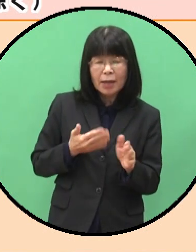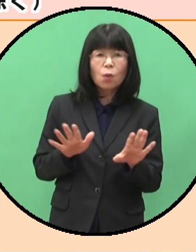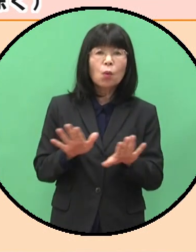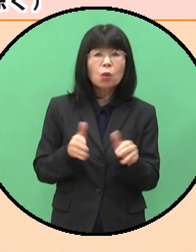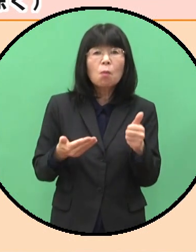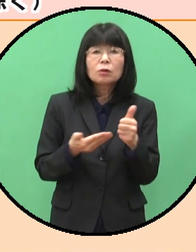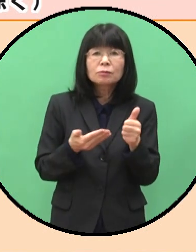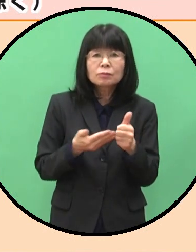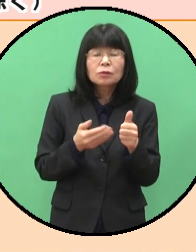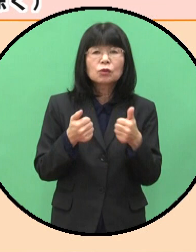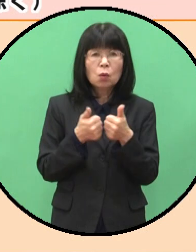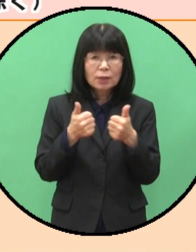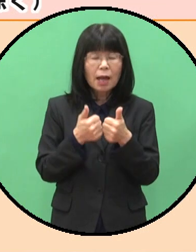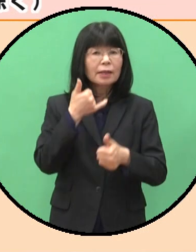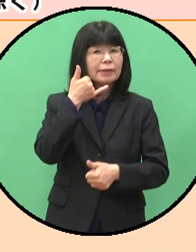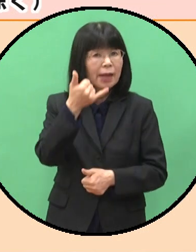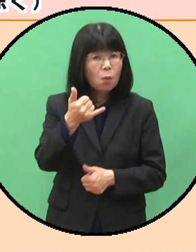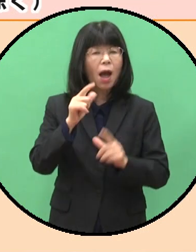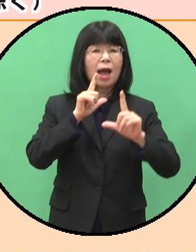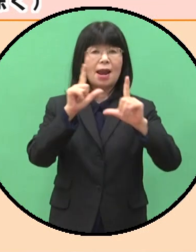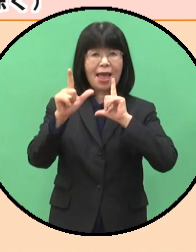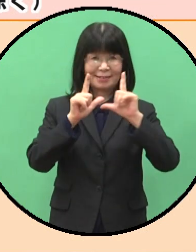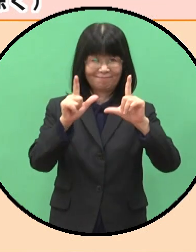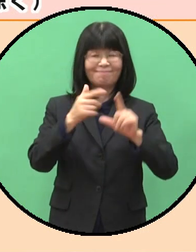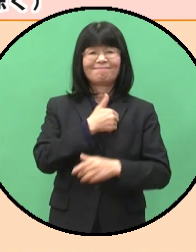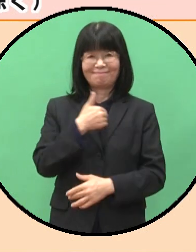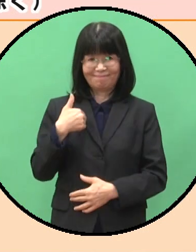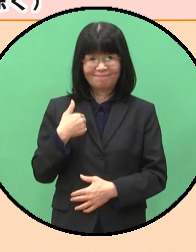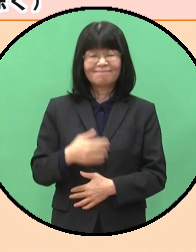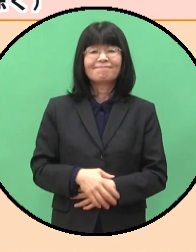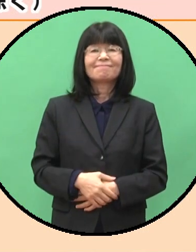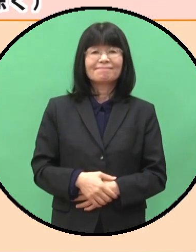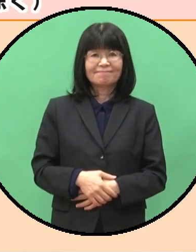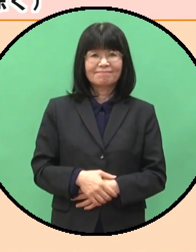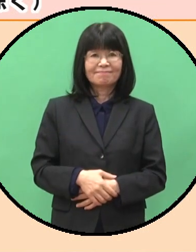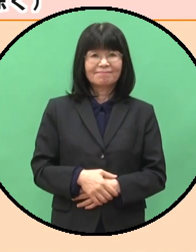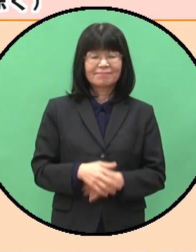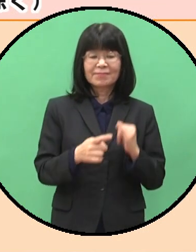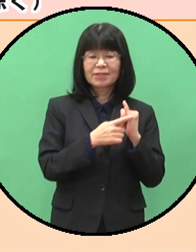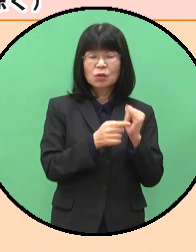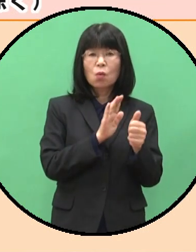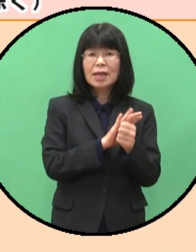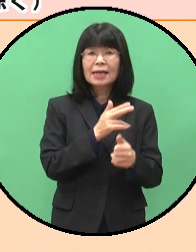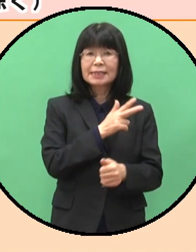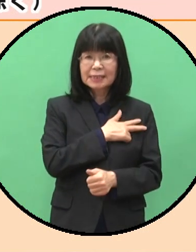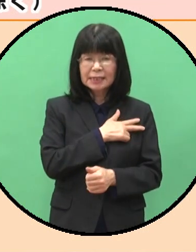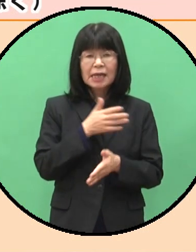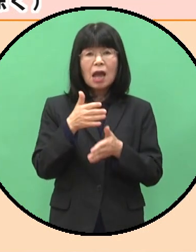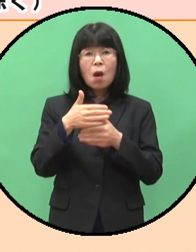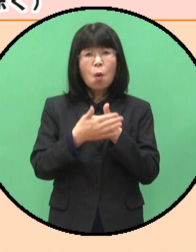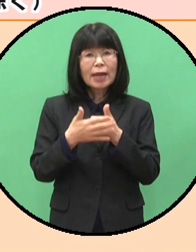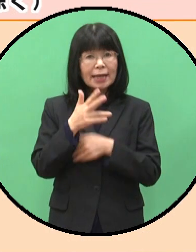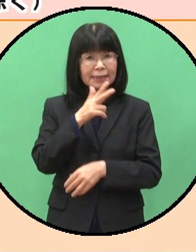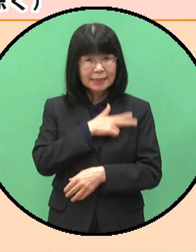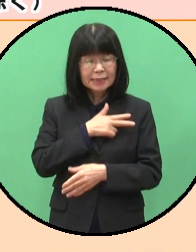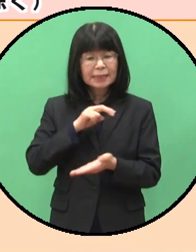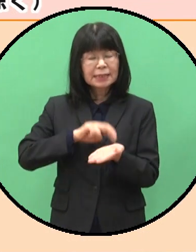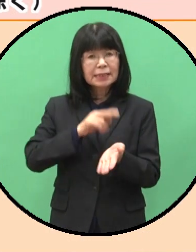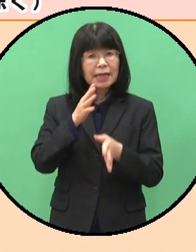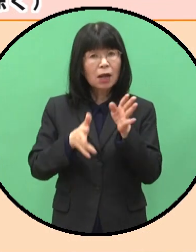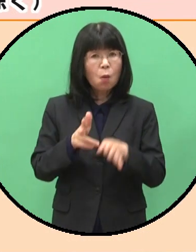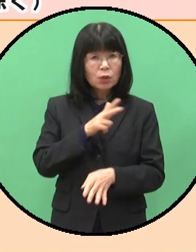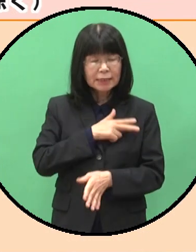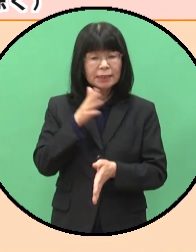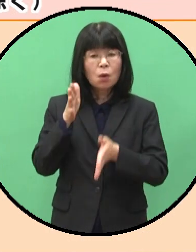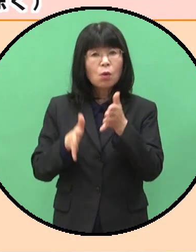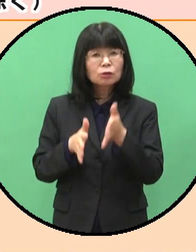を電話または LINE で受け付けています。助産師、保健師、看護師、保育士が